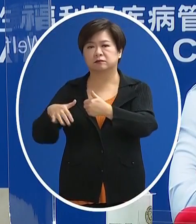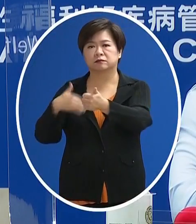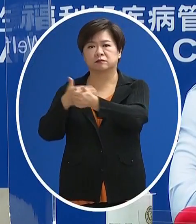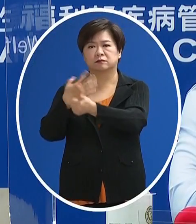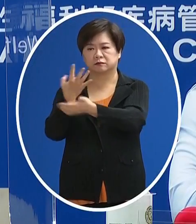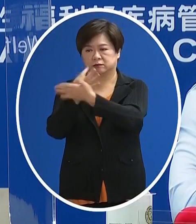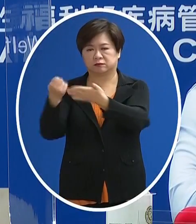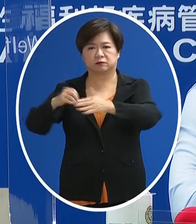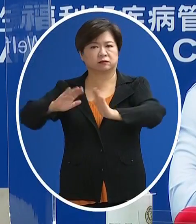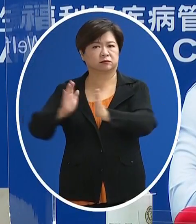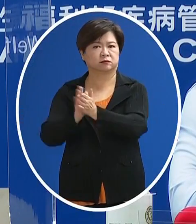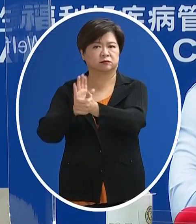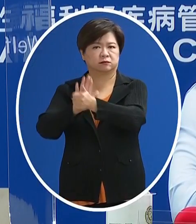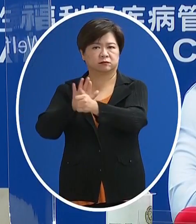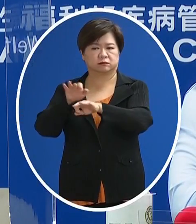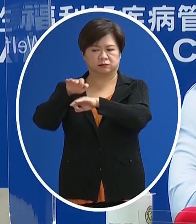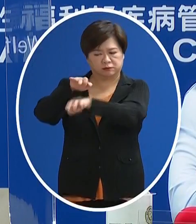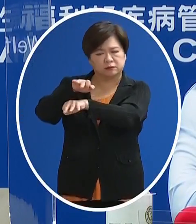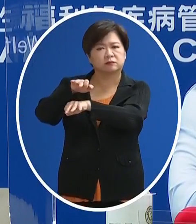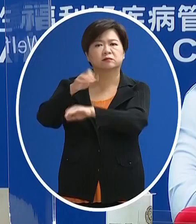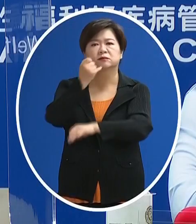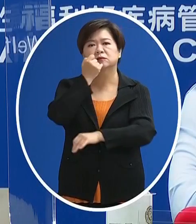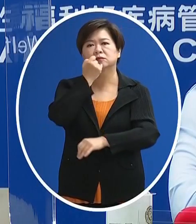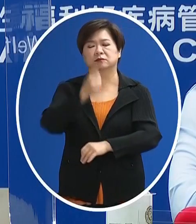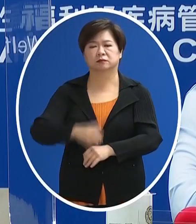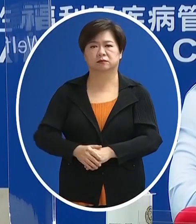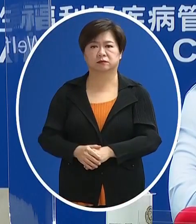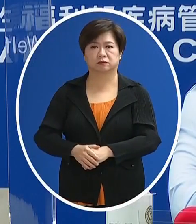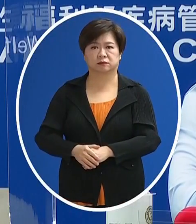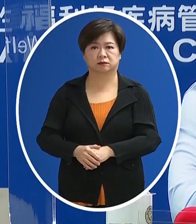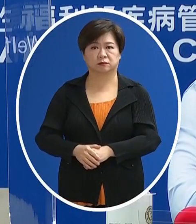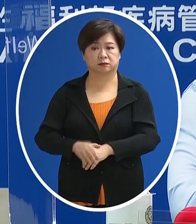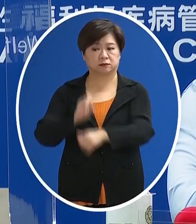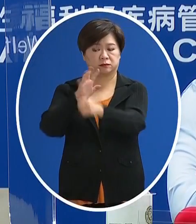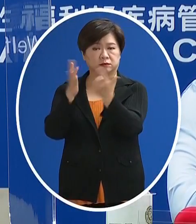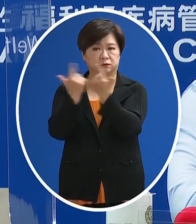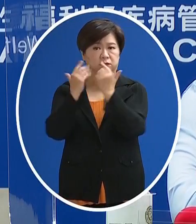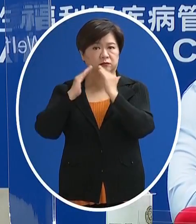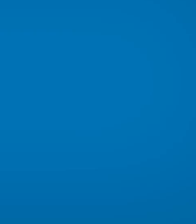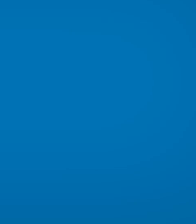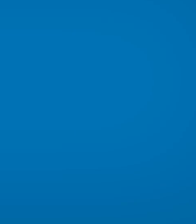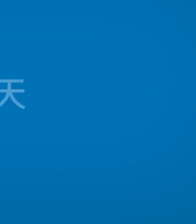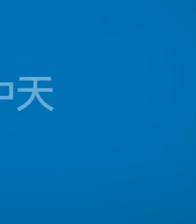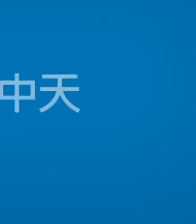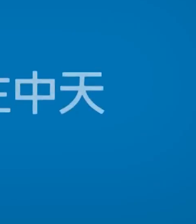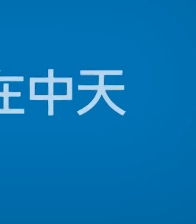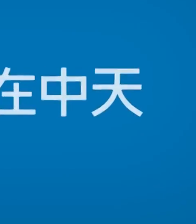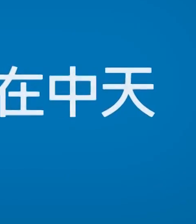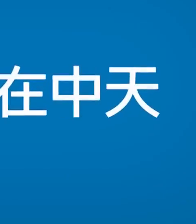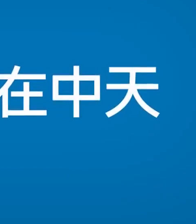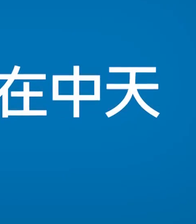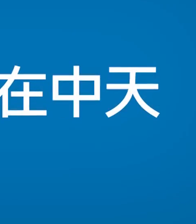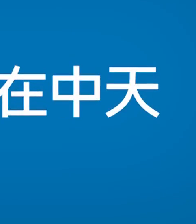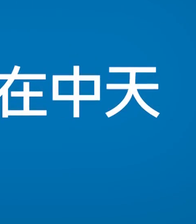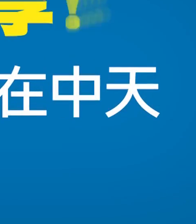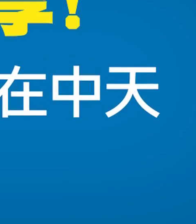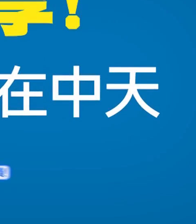然后就免掉这个造册的方式。好，那我们会跟台北市这边再来谈哈。